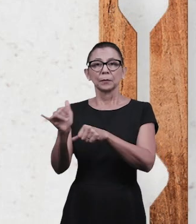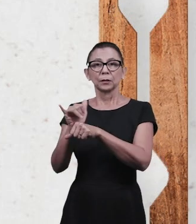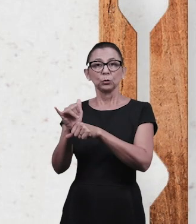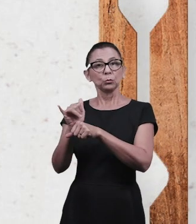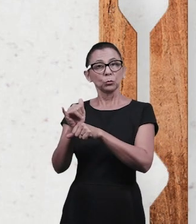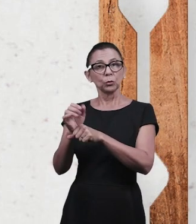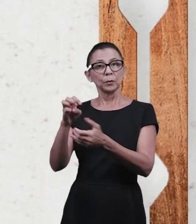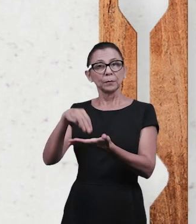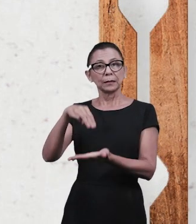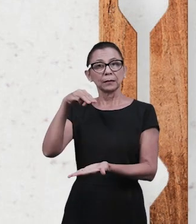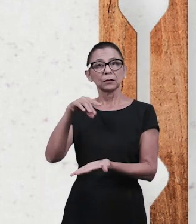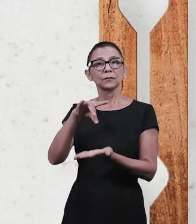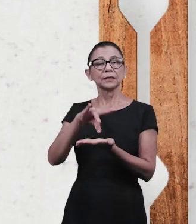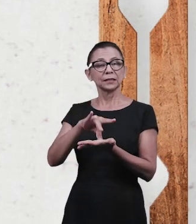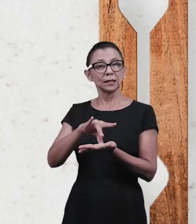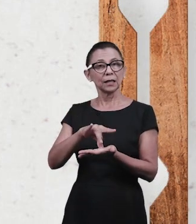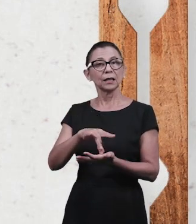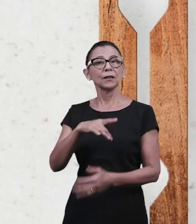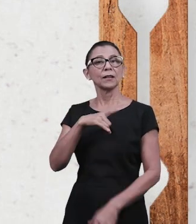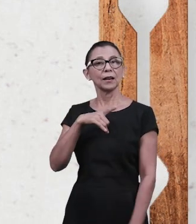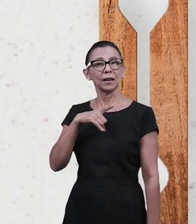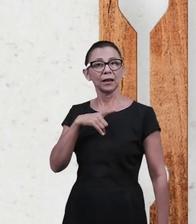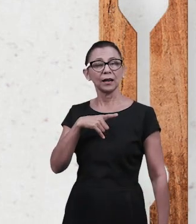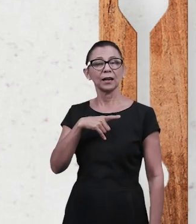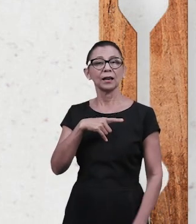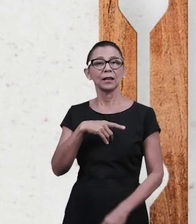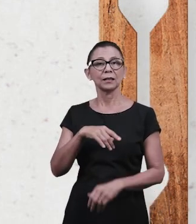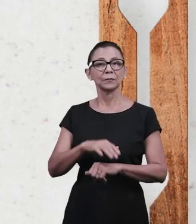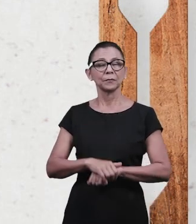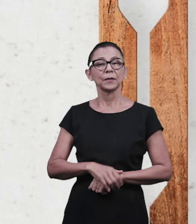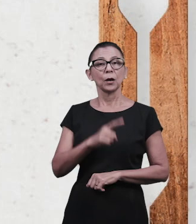chrétienne Maranatha sur YouTube à partir de